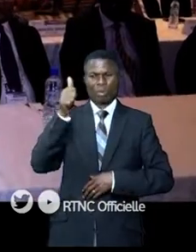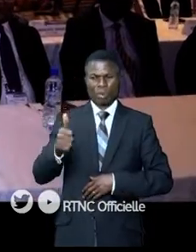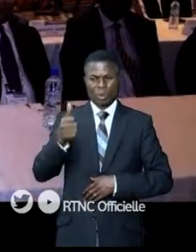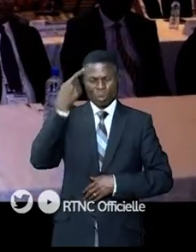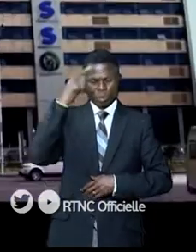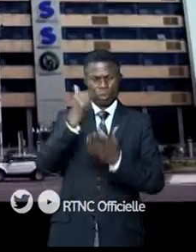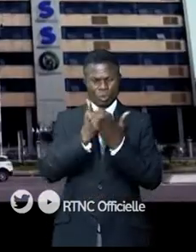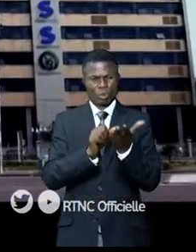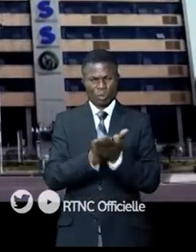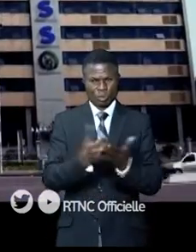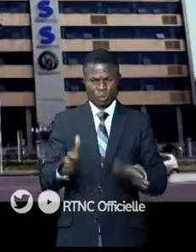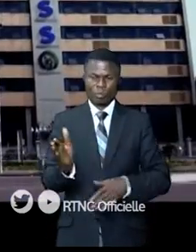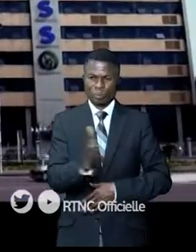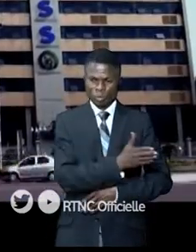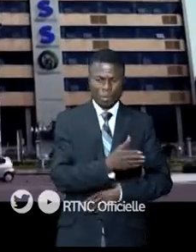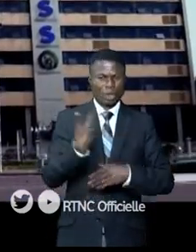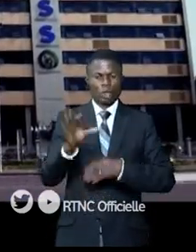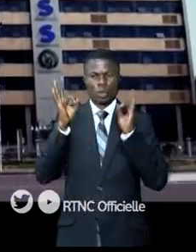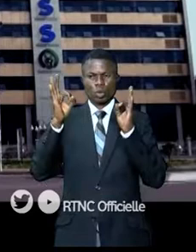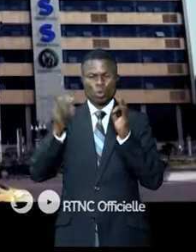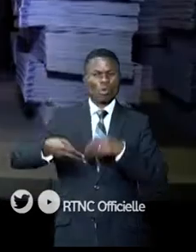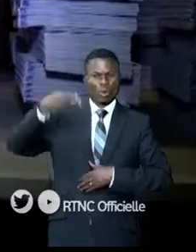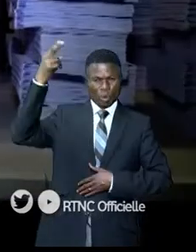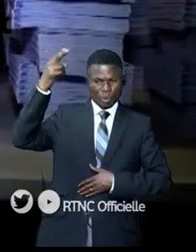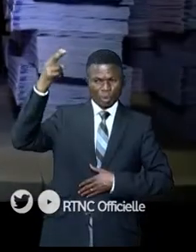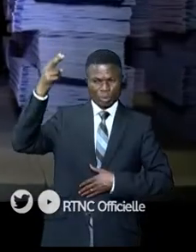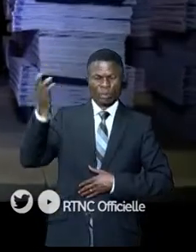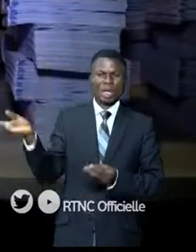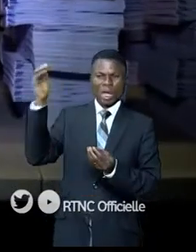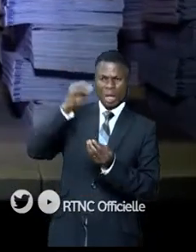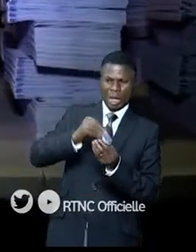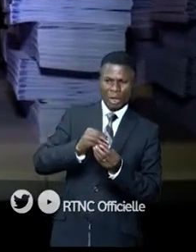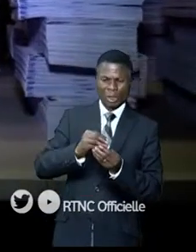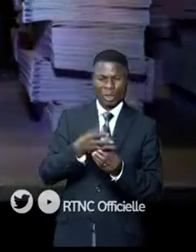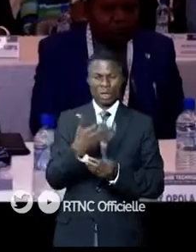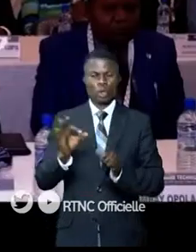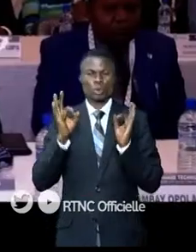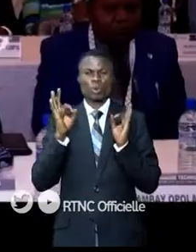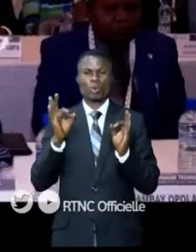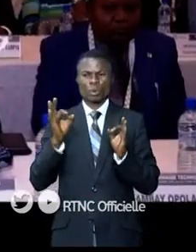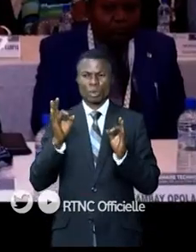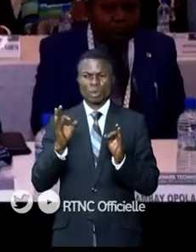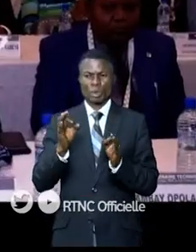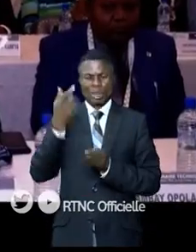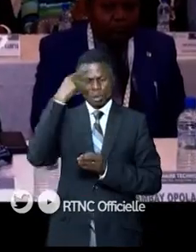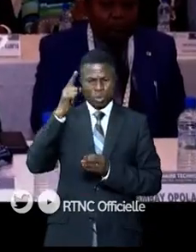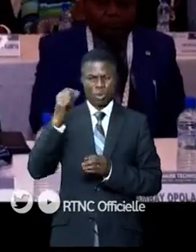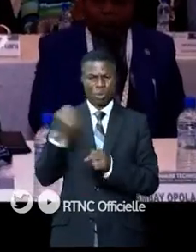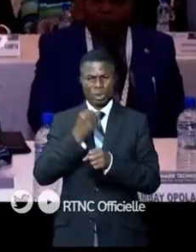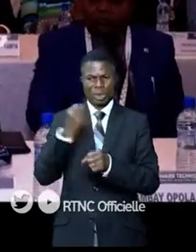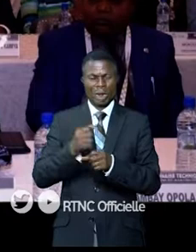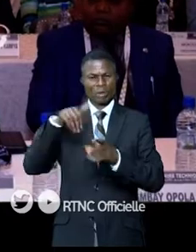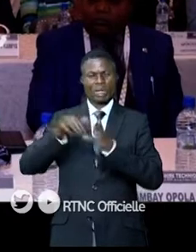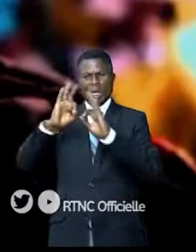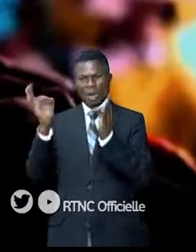ne citer que cela. Autre innovation de taille, c'est l'introduction de nouvelles allocations pour les comptes des prestations aux